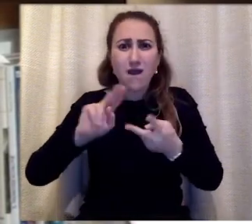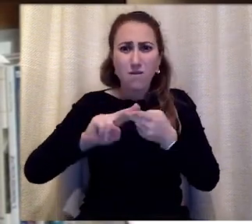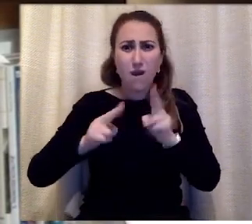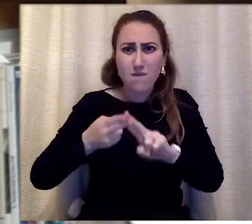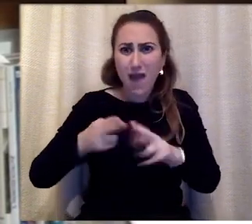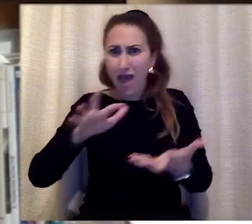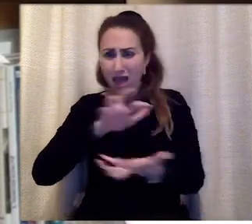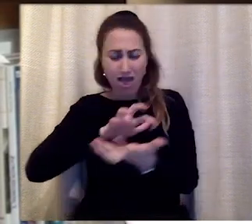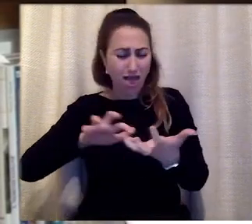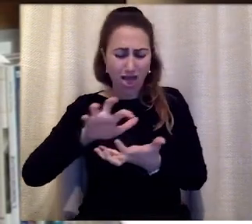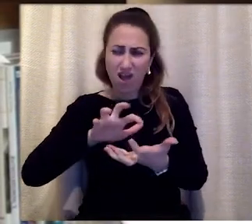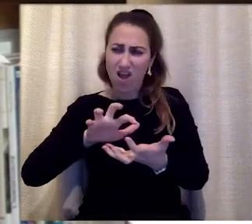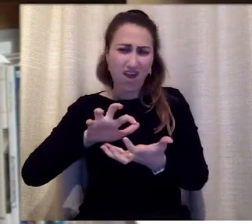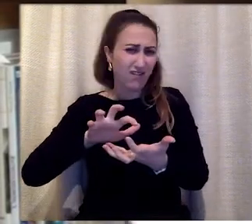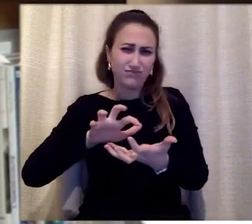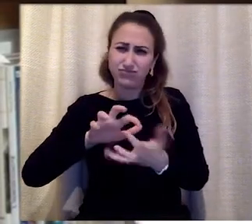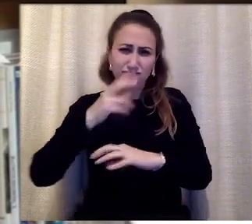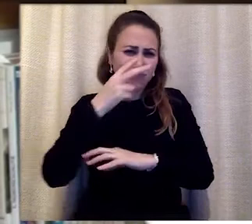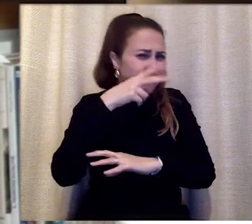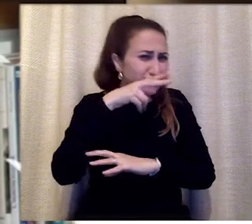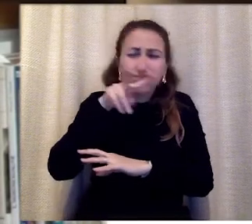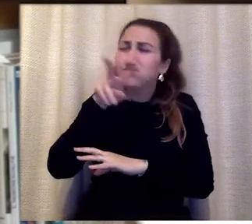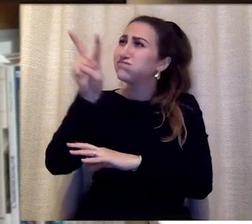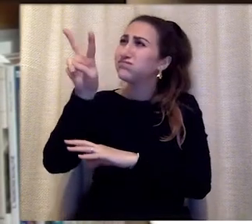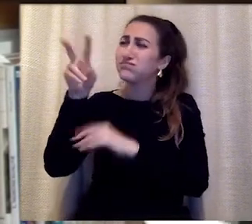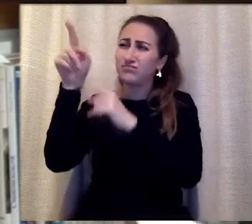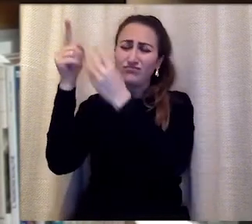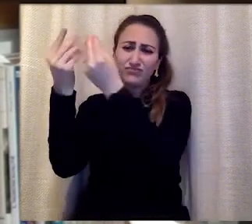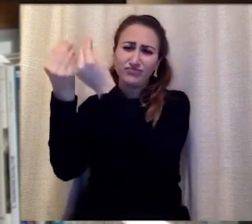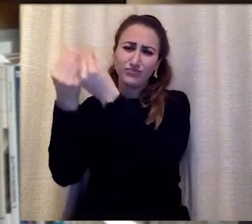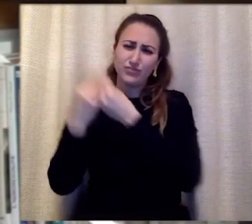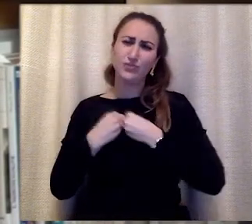la source de toute consolation.